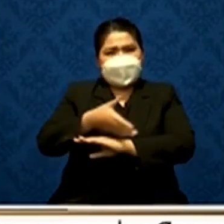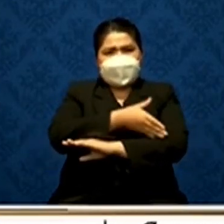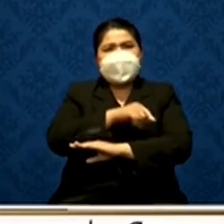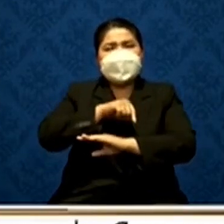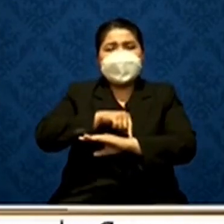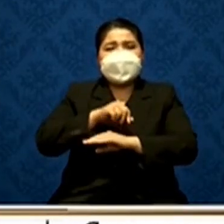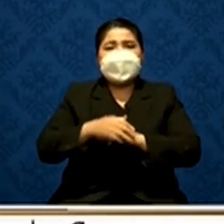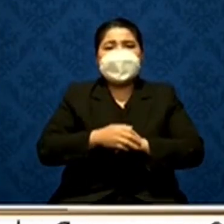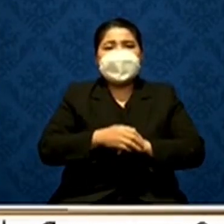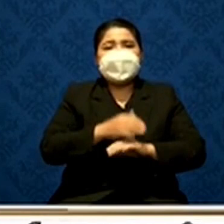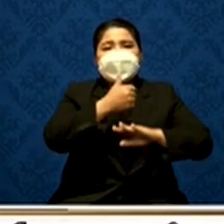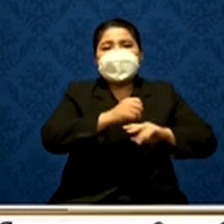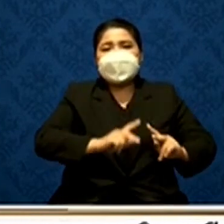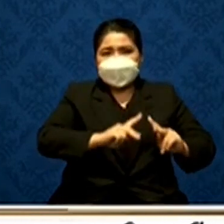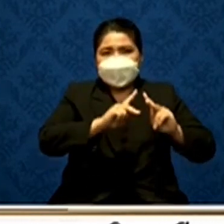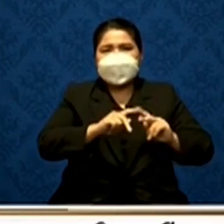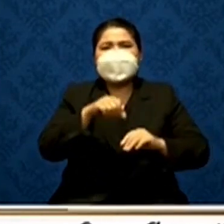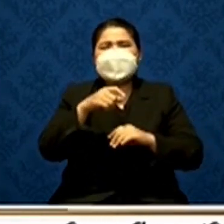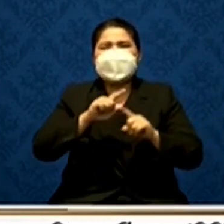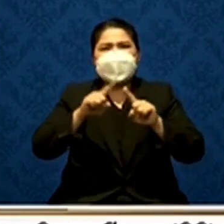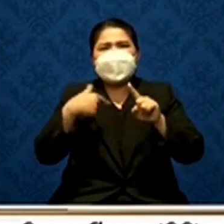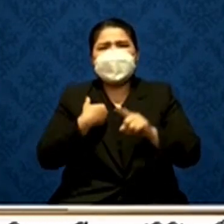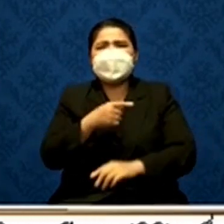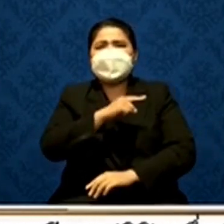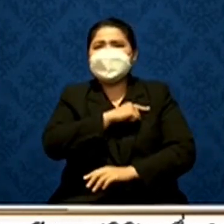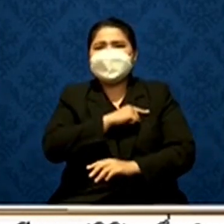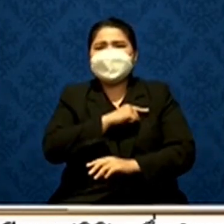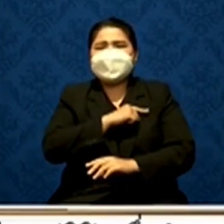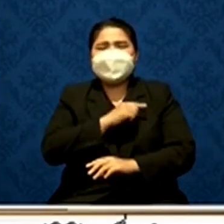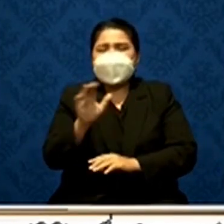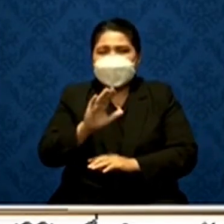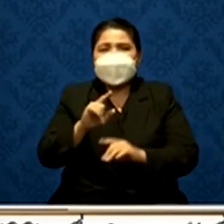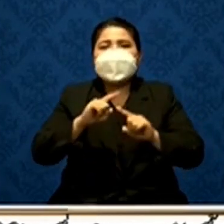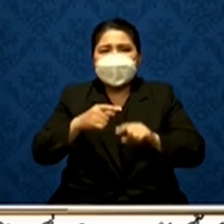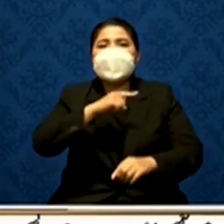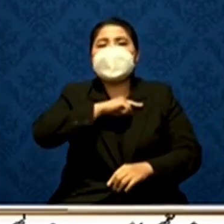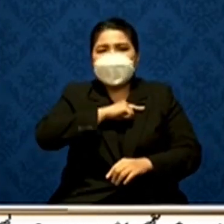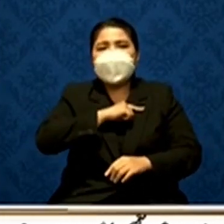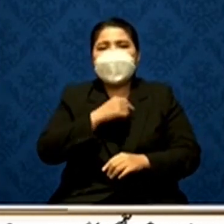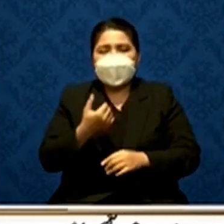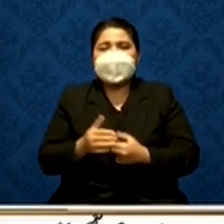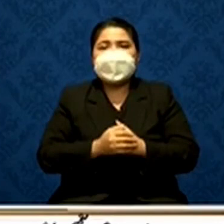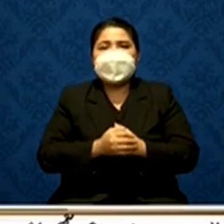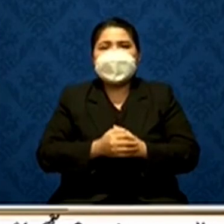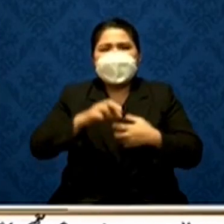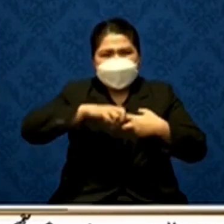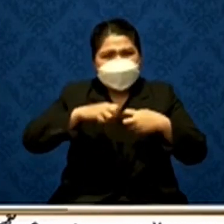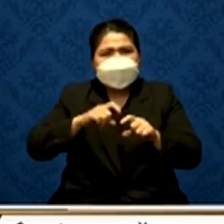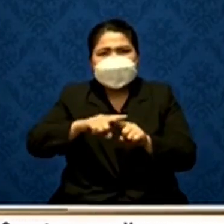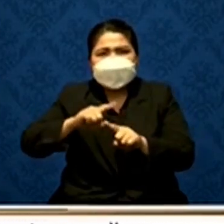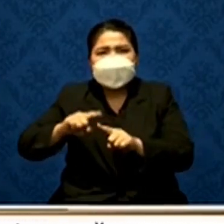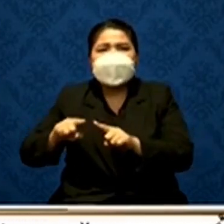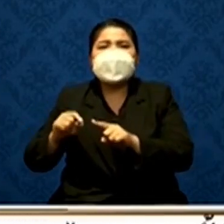แต่ผมไม่ปั strengths ควรผดชอบครับมากตองแก้ไขปัญหาที่เคยหมกผมมานานก็ตมาแ้ไข